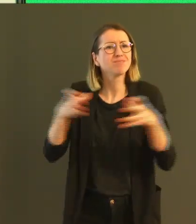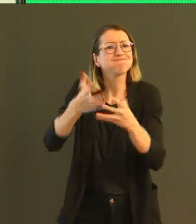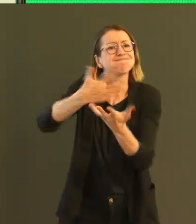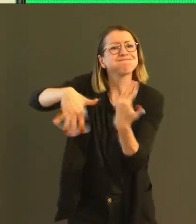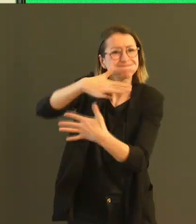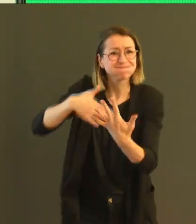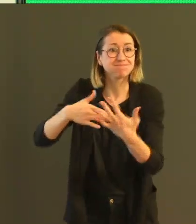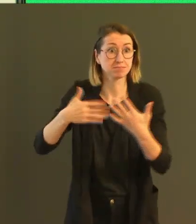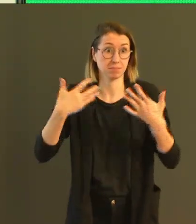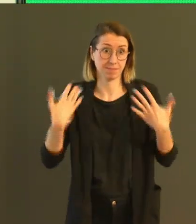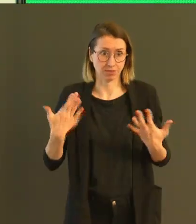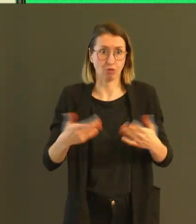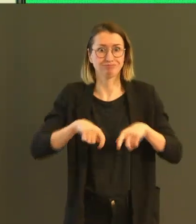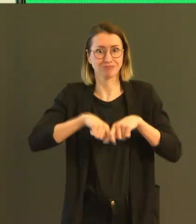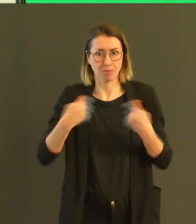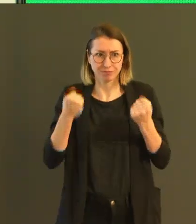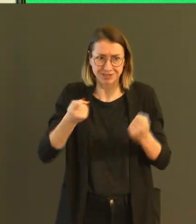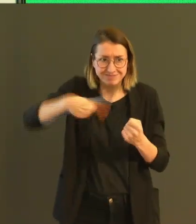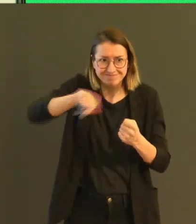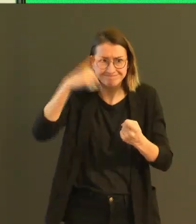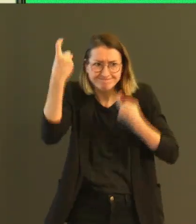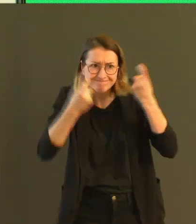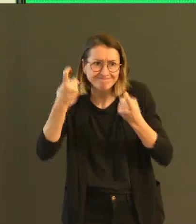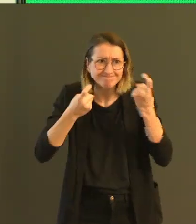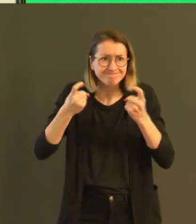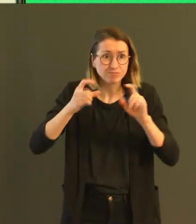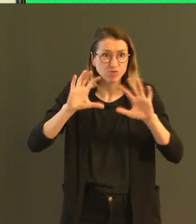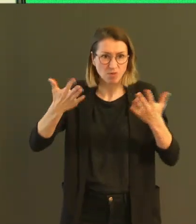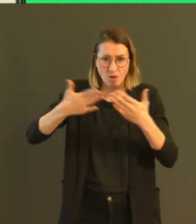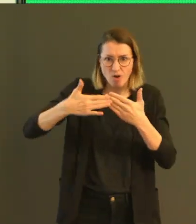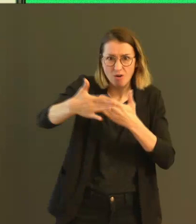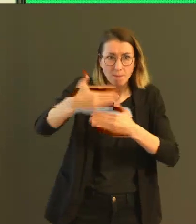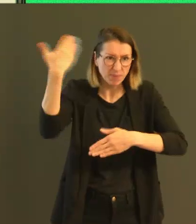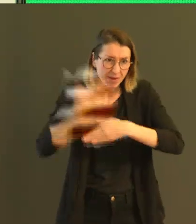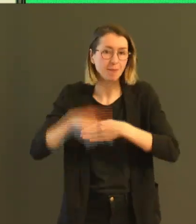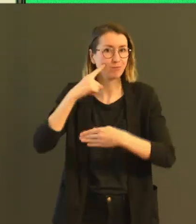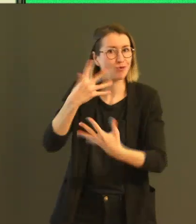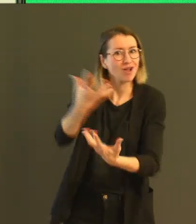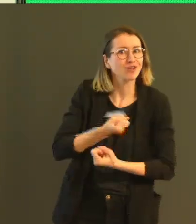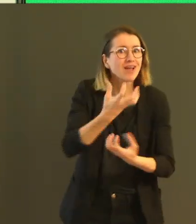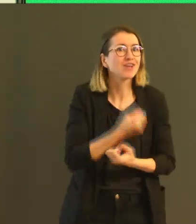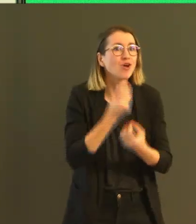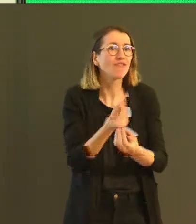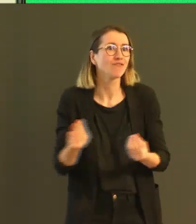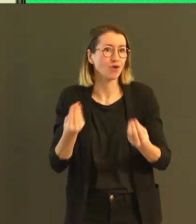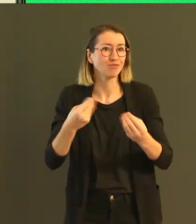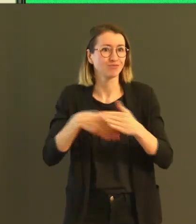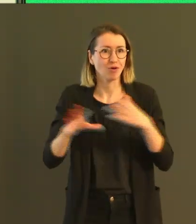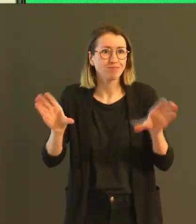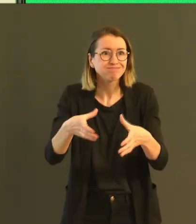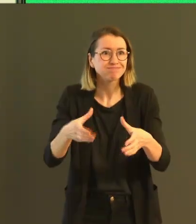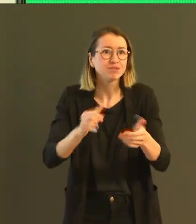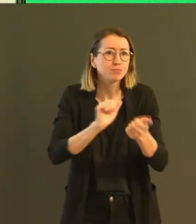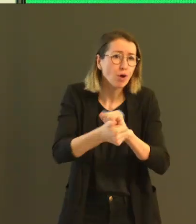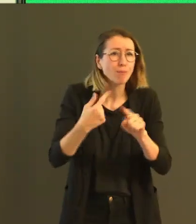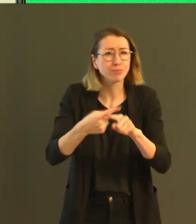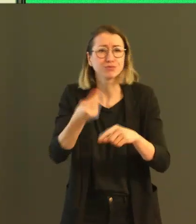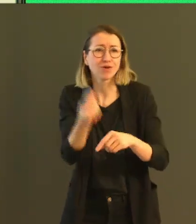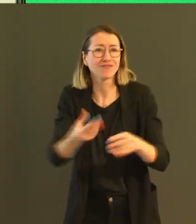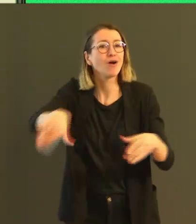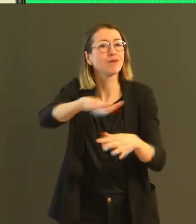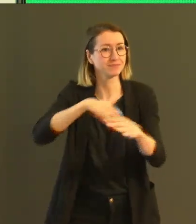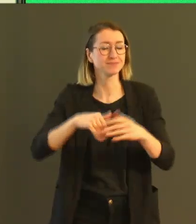de manière tout à fait responsable et sécurisé dans notre vie privée aussi nous avons ces automatismes qui nous permettent